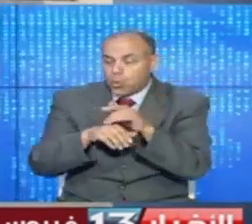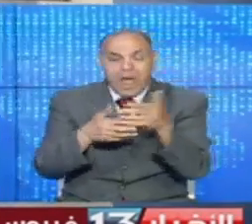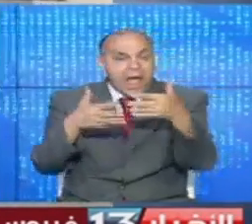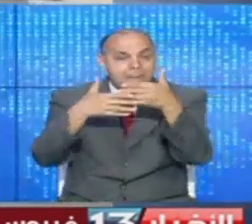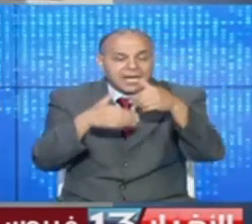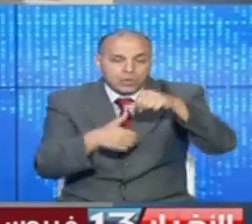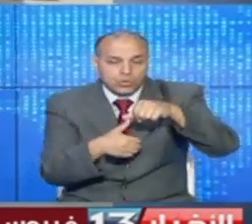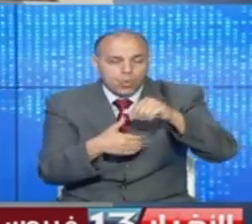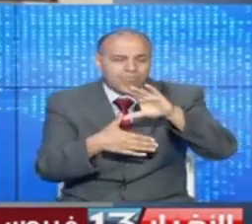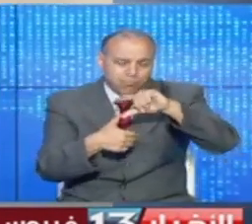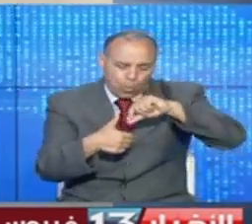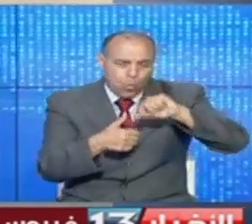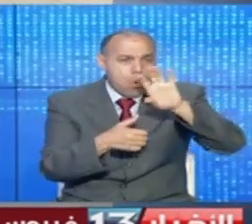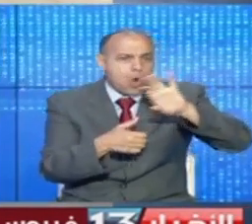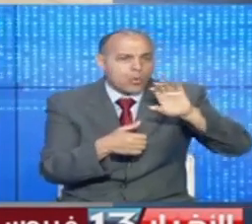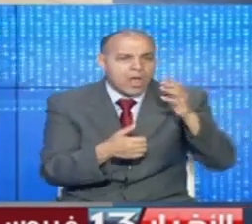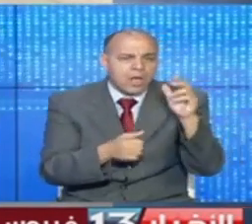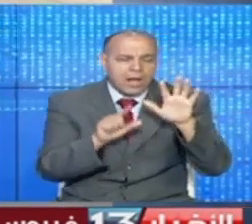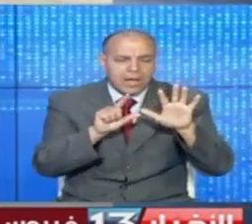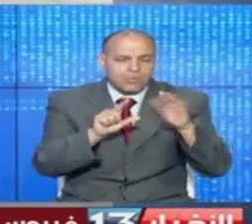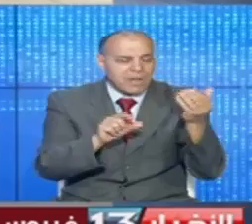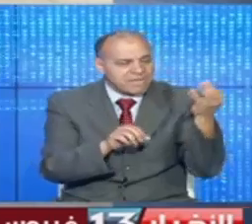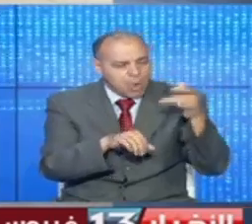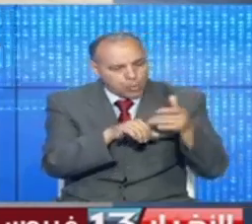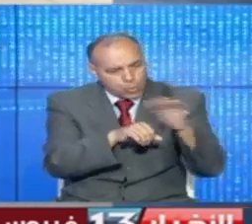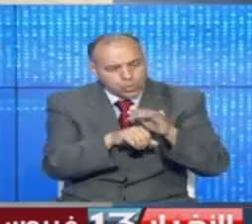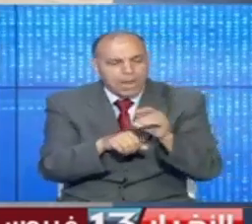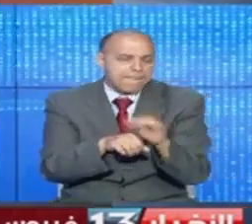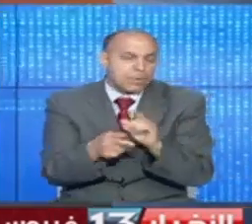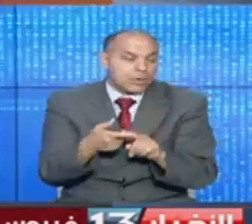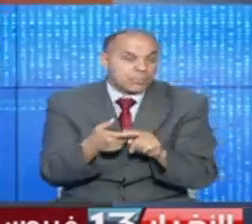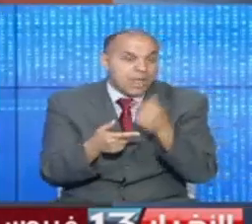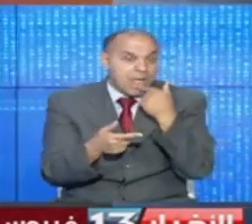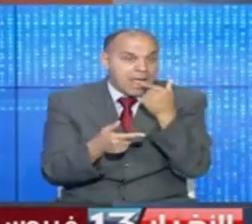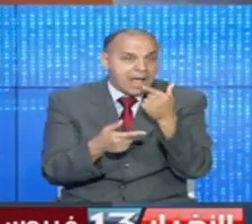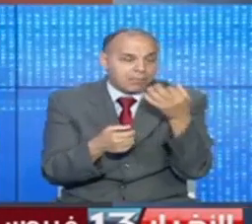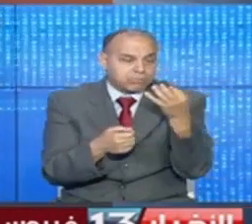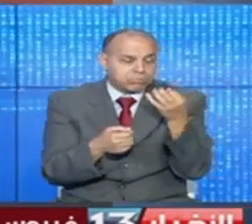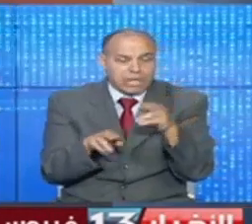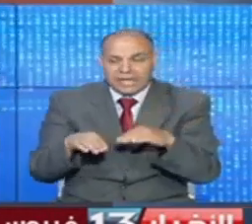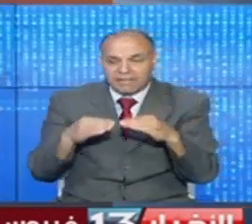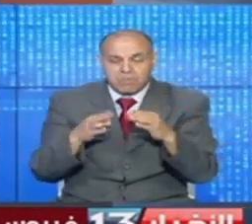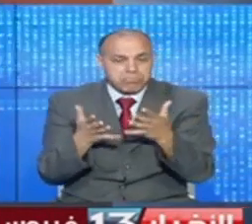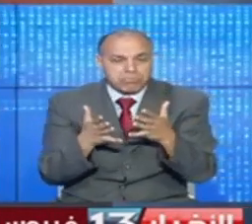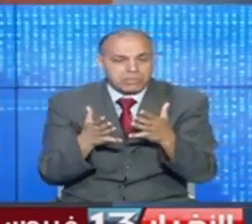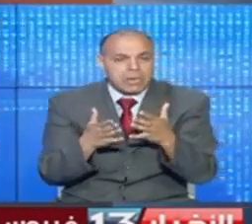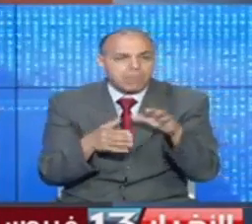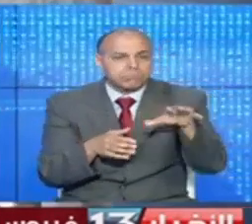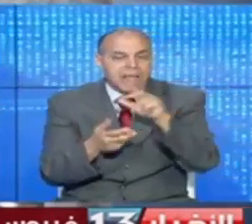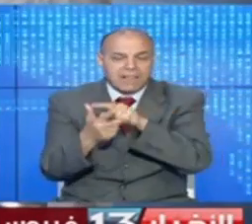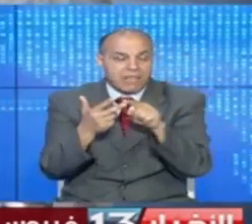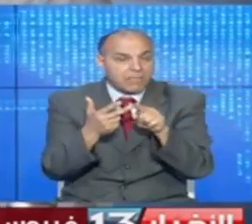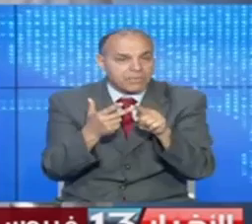أمريكا الشمالية وأمريكا اللاتينية وأوروبا نحو 75% من إجمالي المصابين، وذلك بنسب متساوية تقريبا بين المناطق